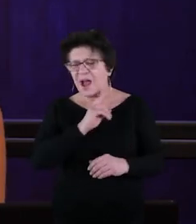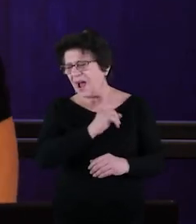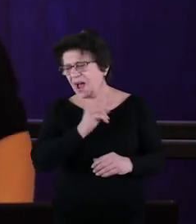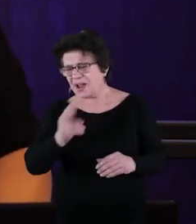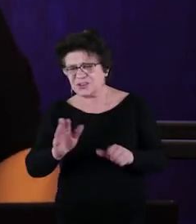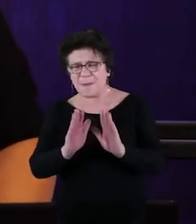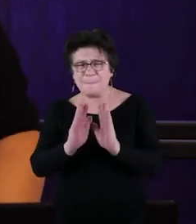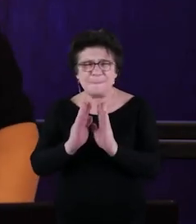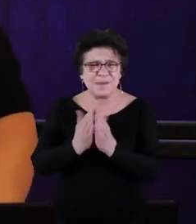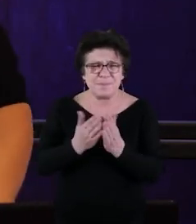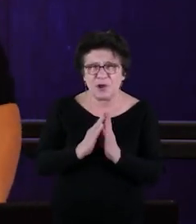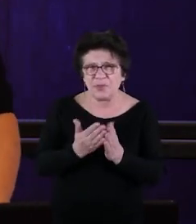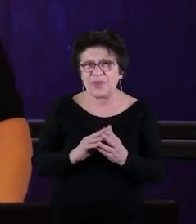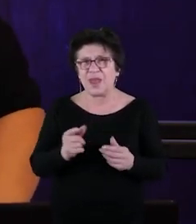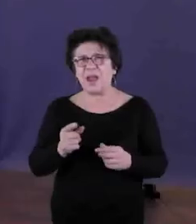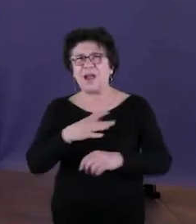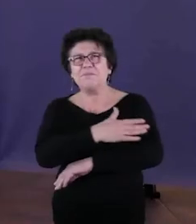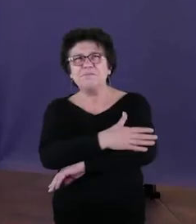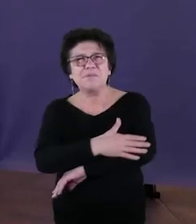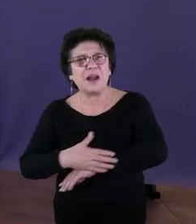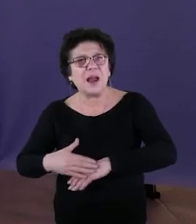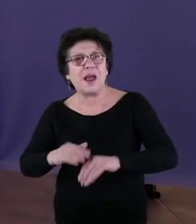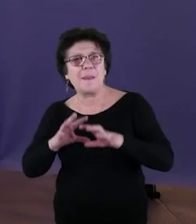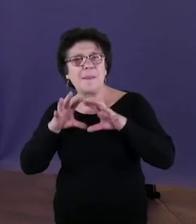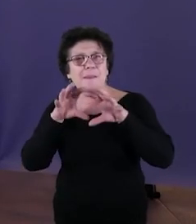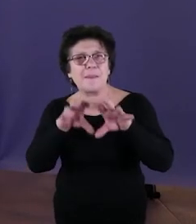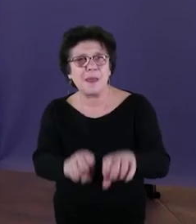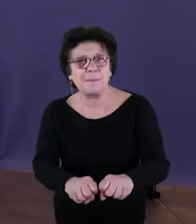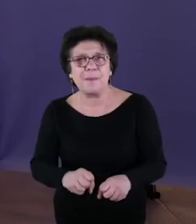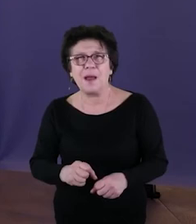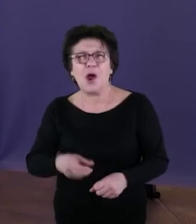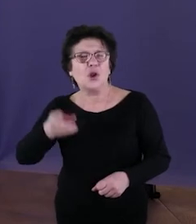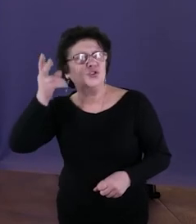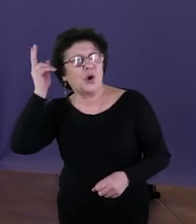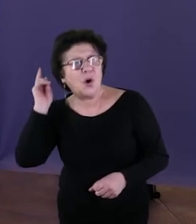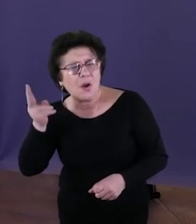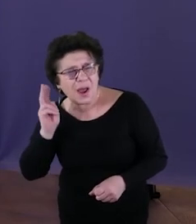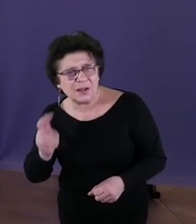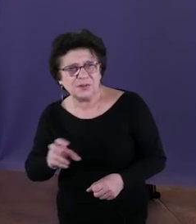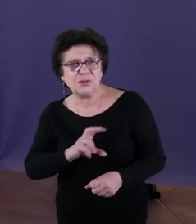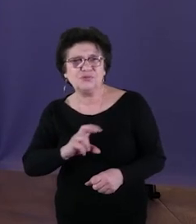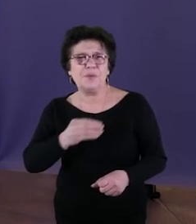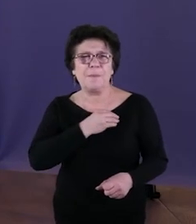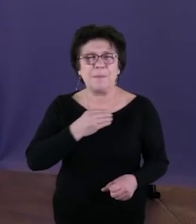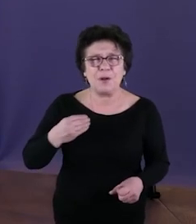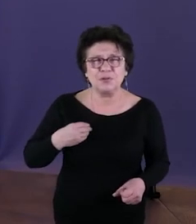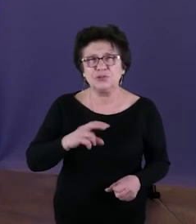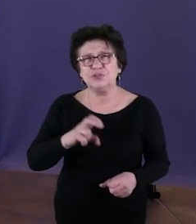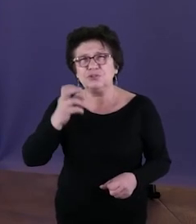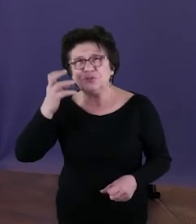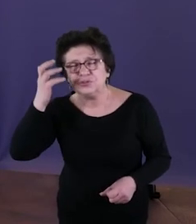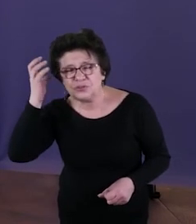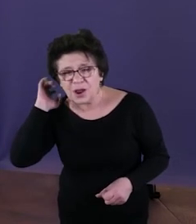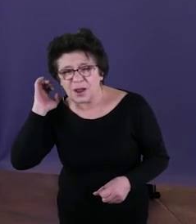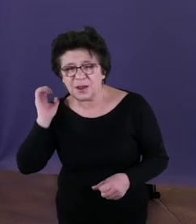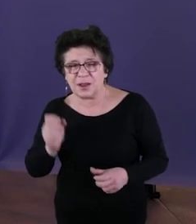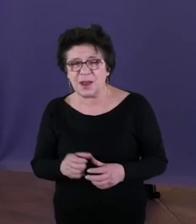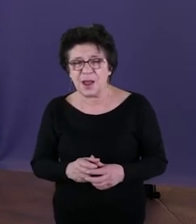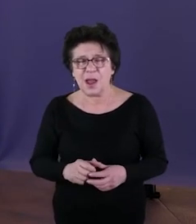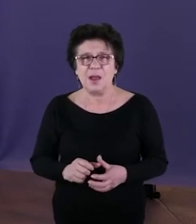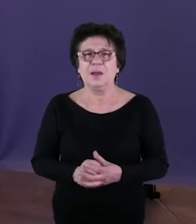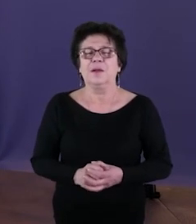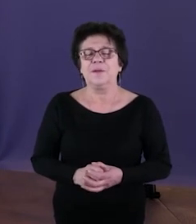bibliotekę napotkaną w każdym napadniętym kraju czy to była Holandia czy to była Polska Czy to było Czechy czy to była